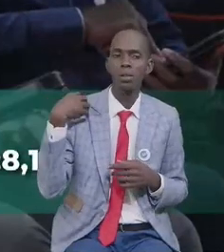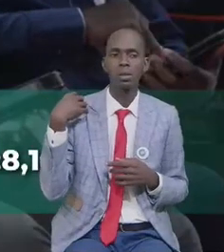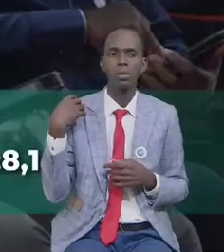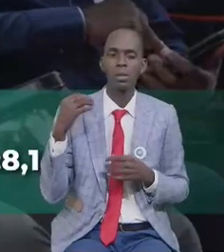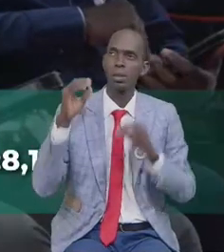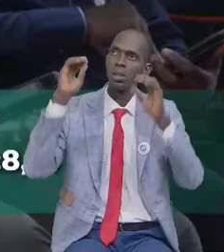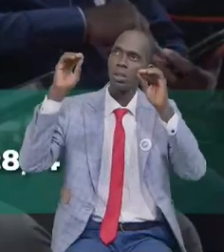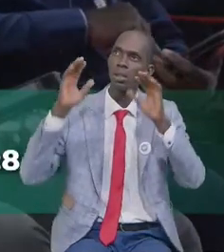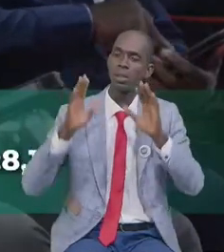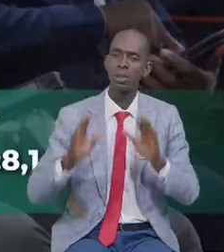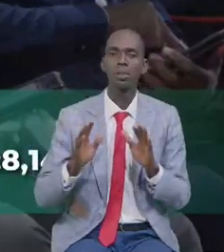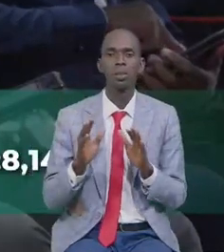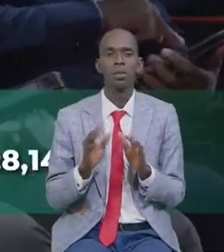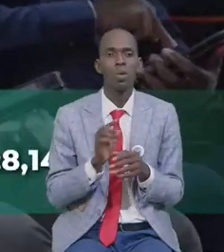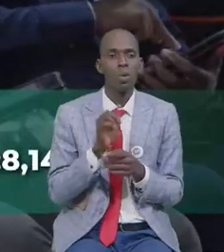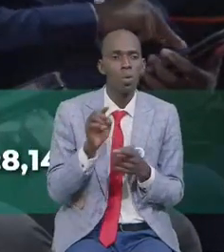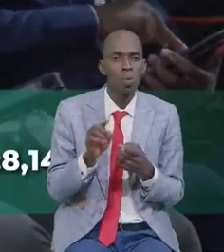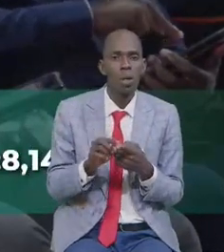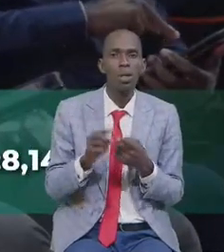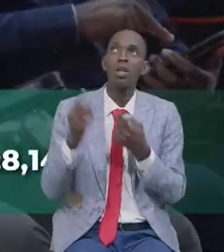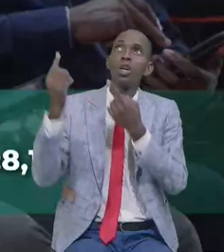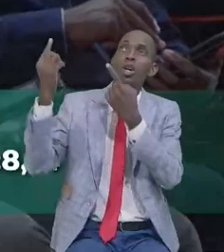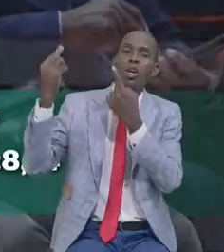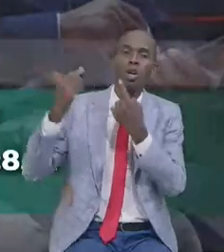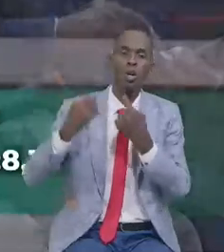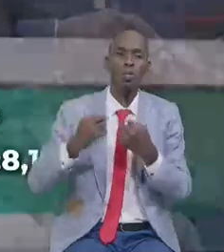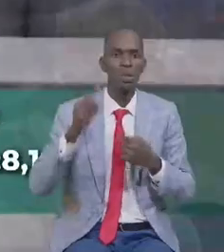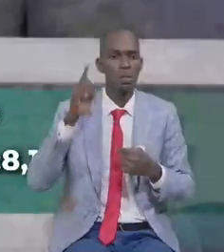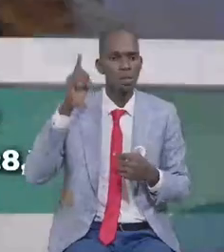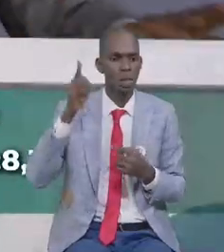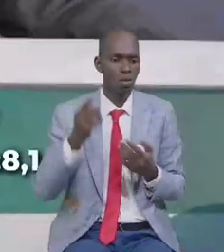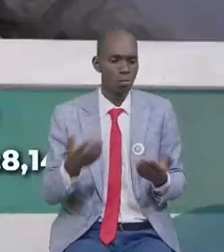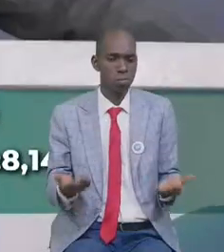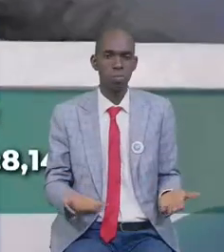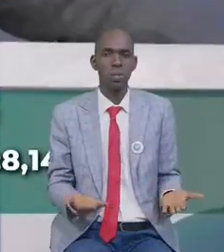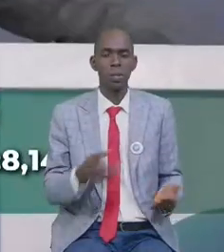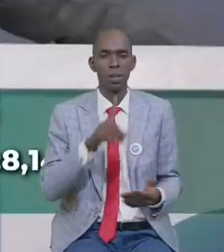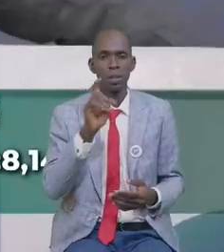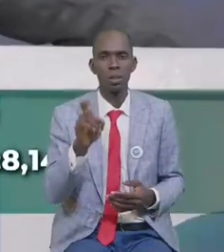enseignant, quand es-tu venu ici?